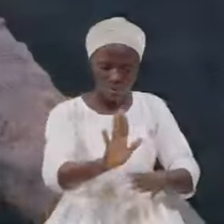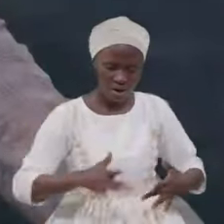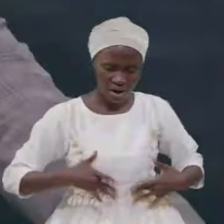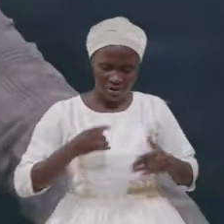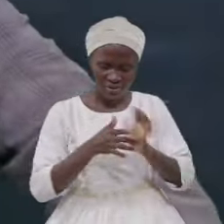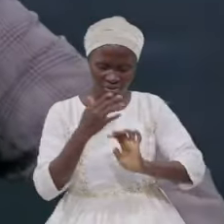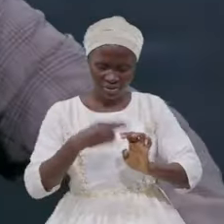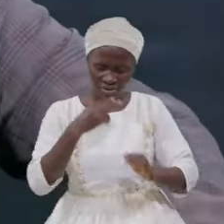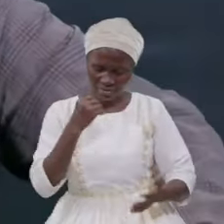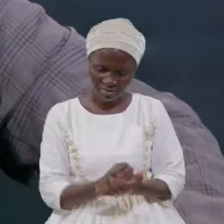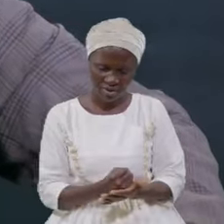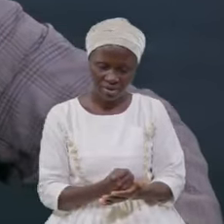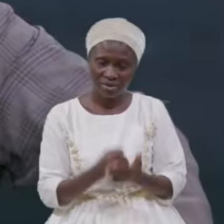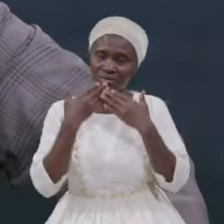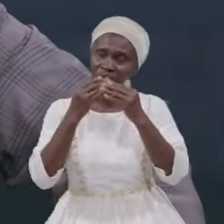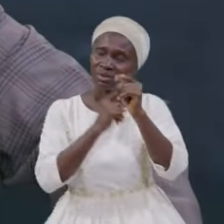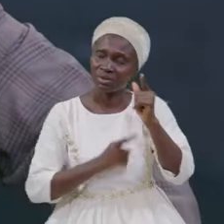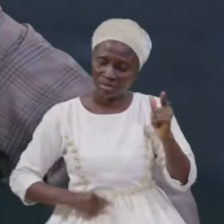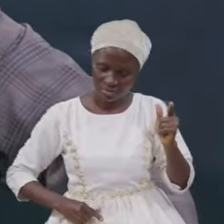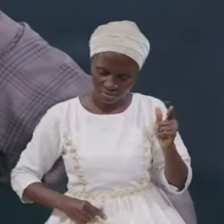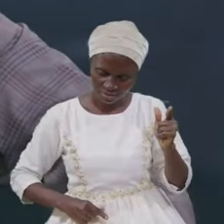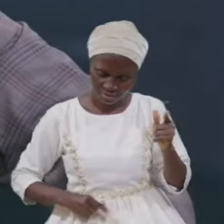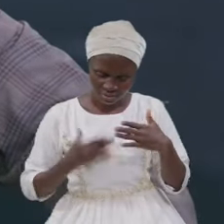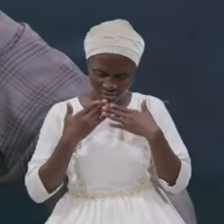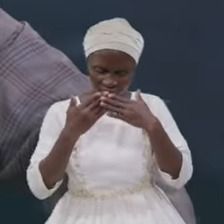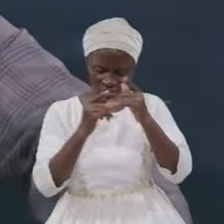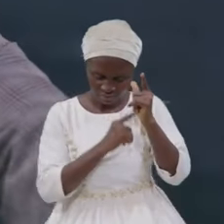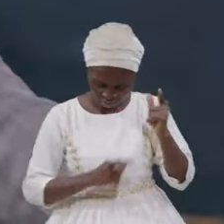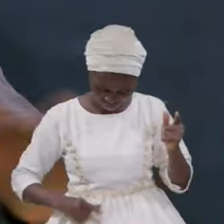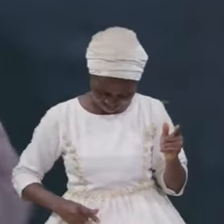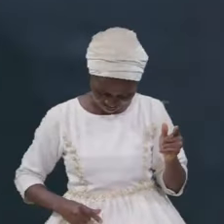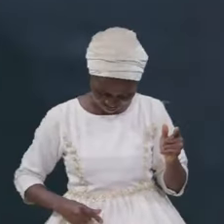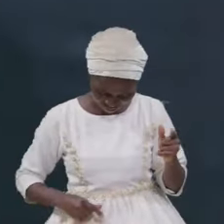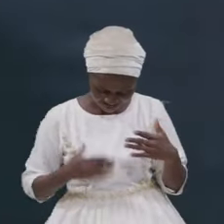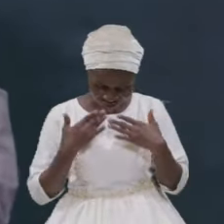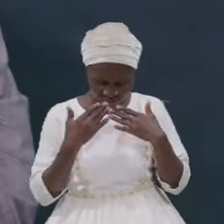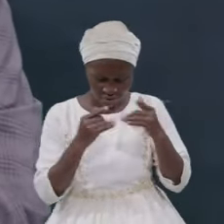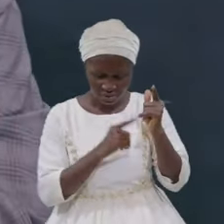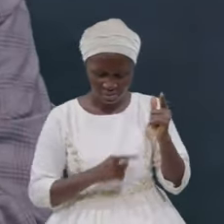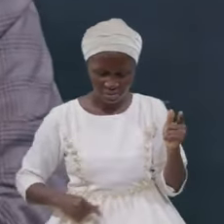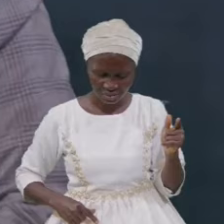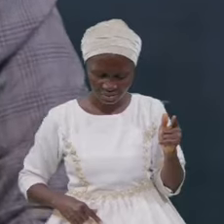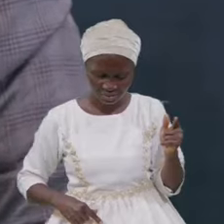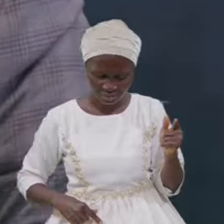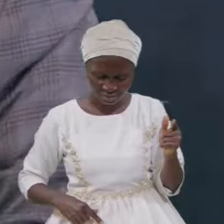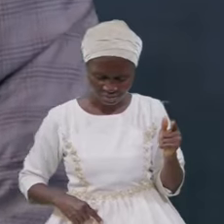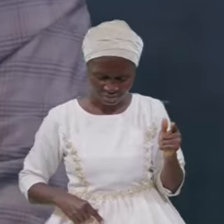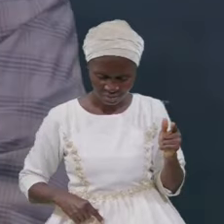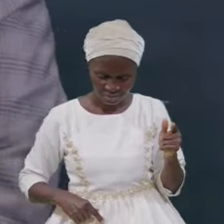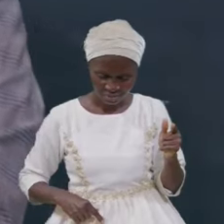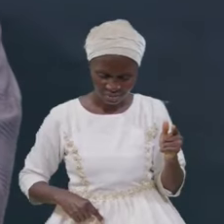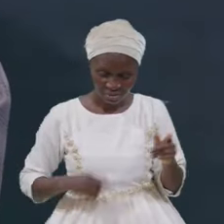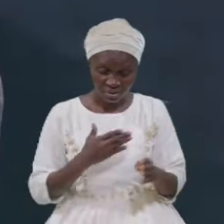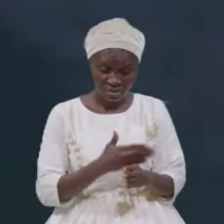Merci Seigneur. Merci Seigneur. Merci Seigneur. Le rétablissement total pour tout le